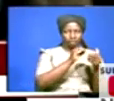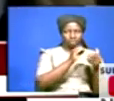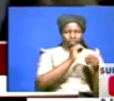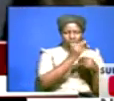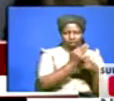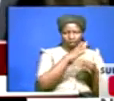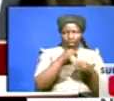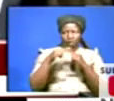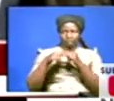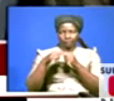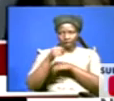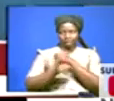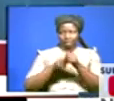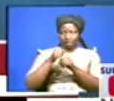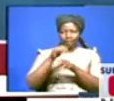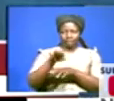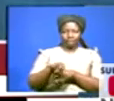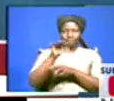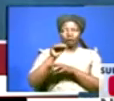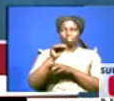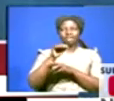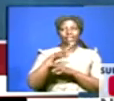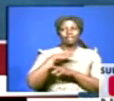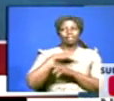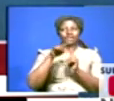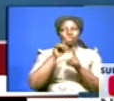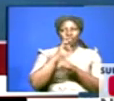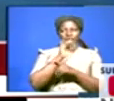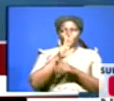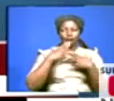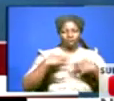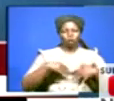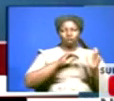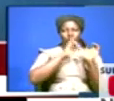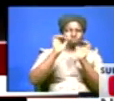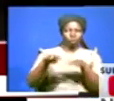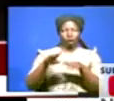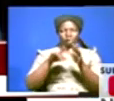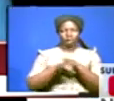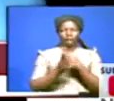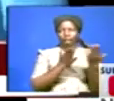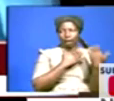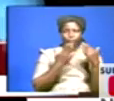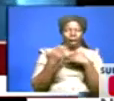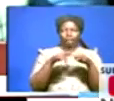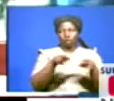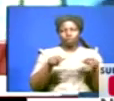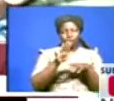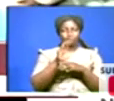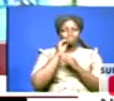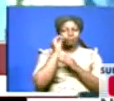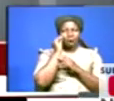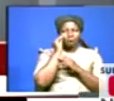walipatikana wameuawa na mili yao kutupwa bafuni nyumbani kwao mkesho wa mwaka mpya. Baada ya mili hiyo